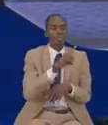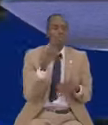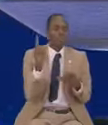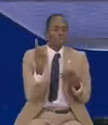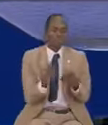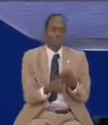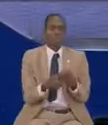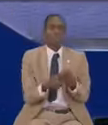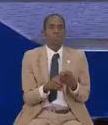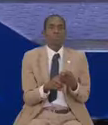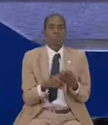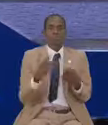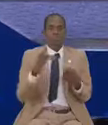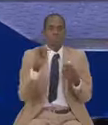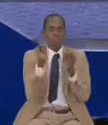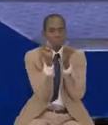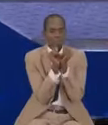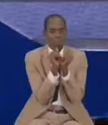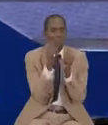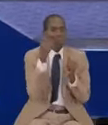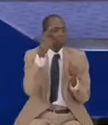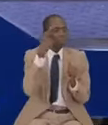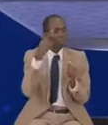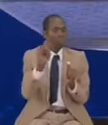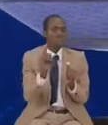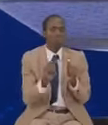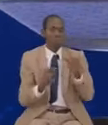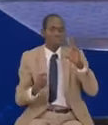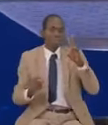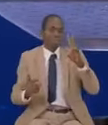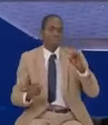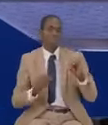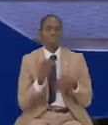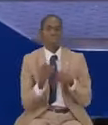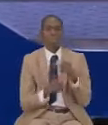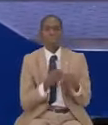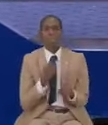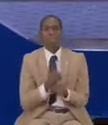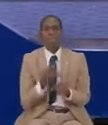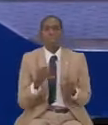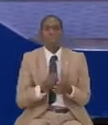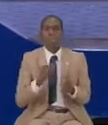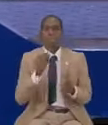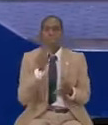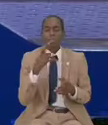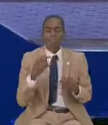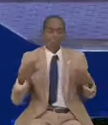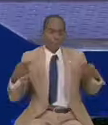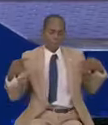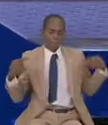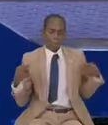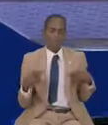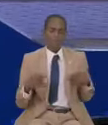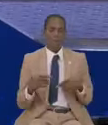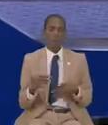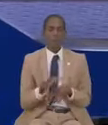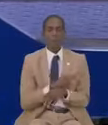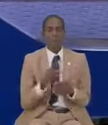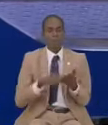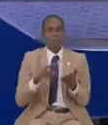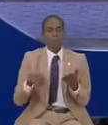divisé par 7 villages soit 10 ans pour eux alors c'est ce que leur était arrivé alors c'était une conséquence une conséquence